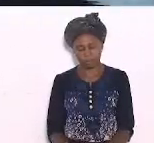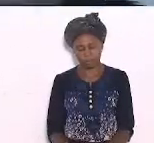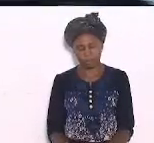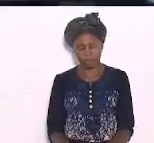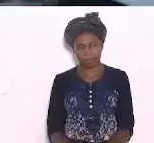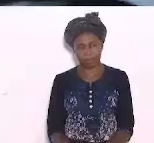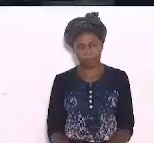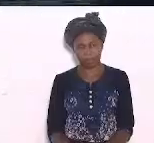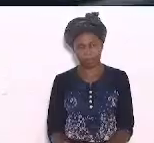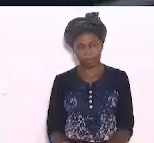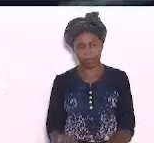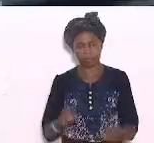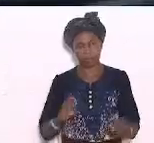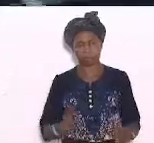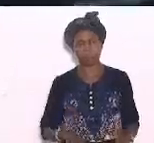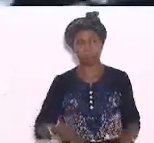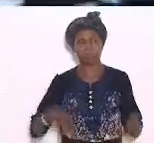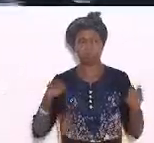chorale